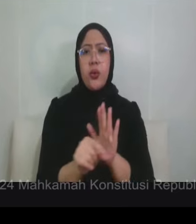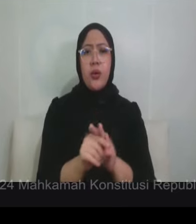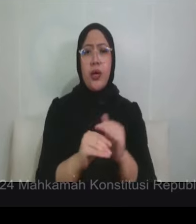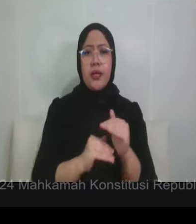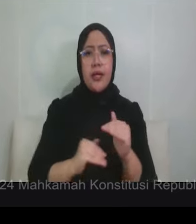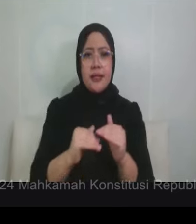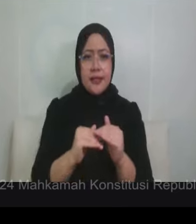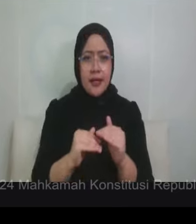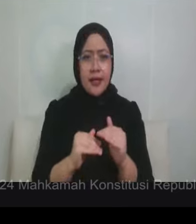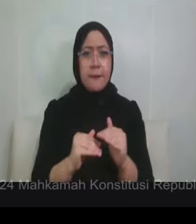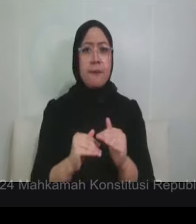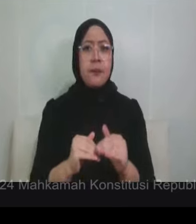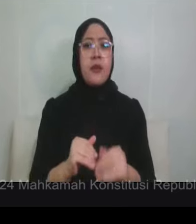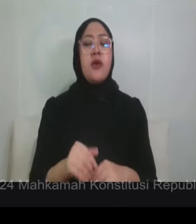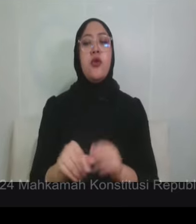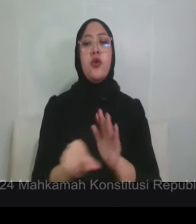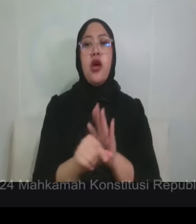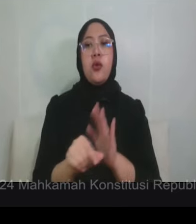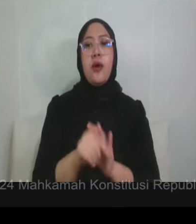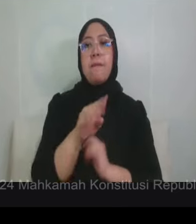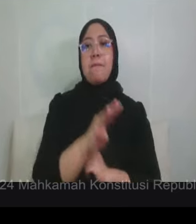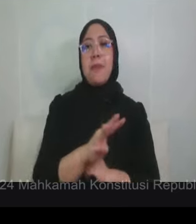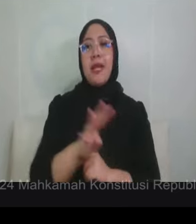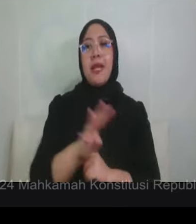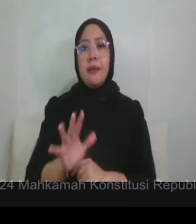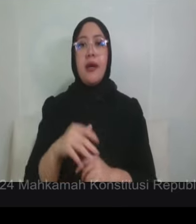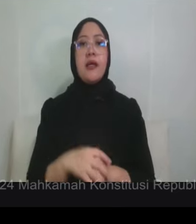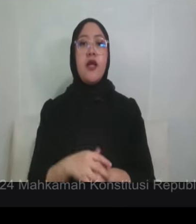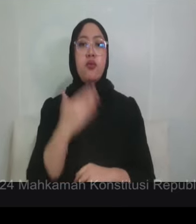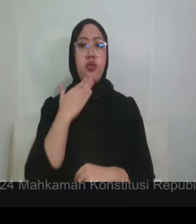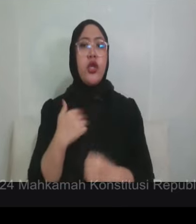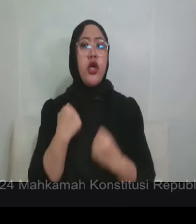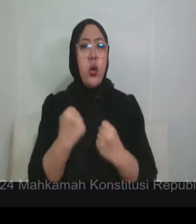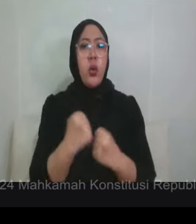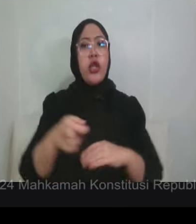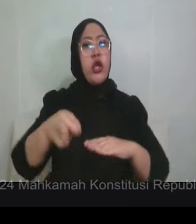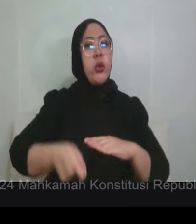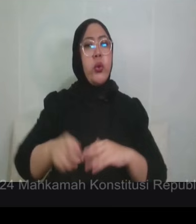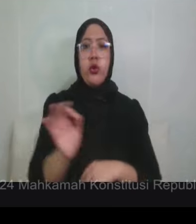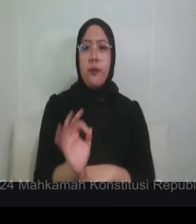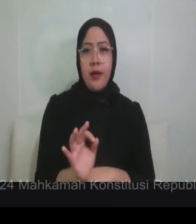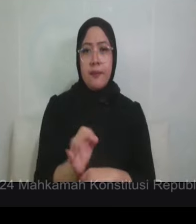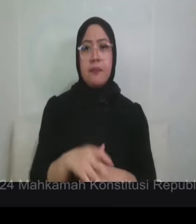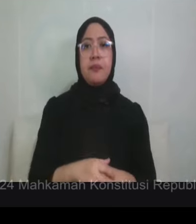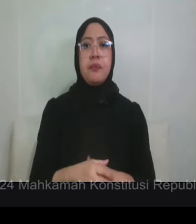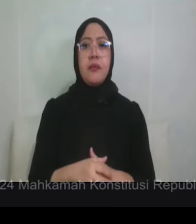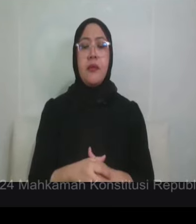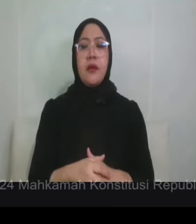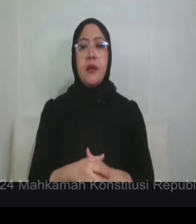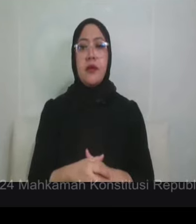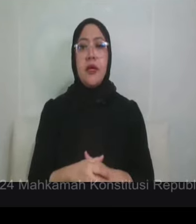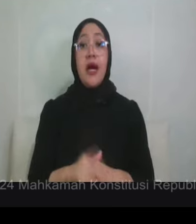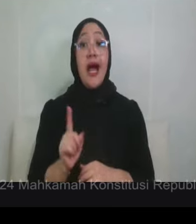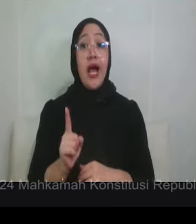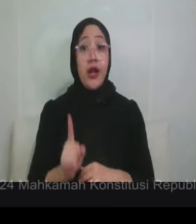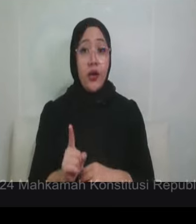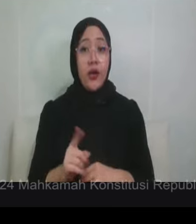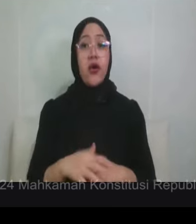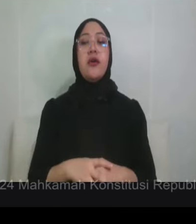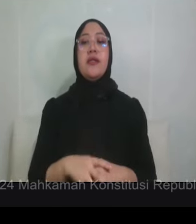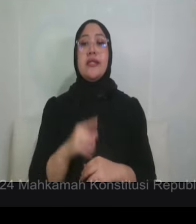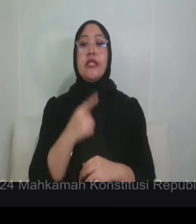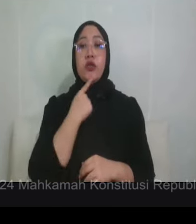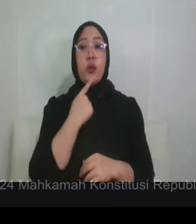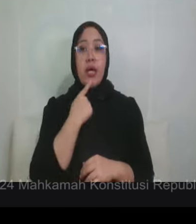reponesia tahun 1945 dan tidak pun ekatan hukum mengikat sepanjang tidak dimaknai